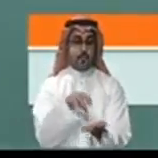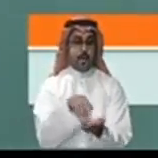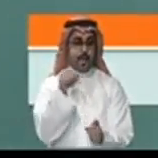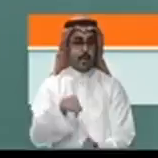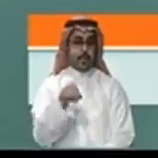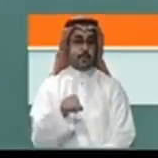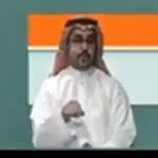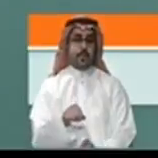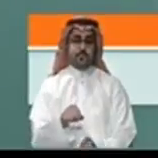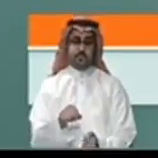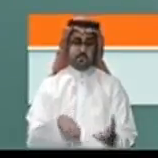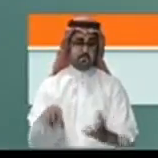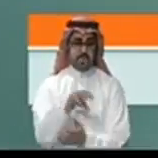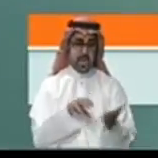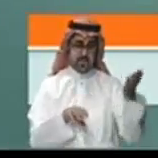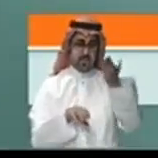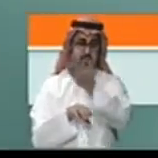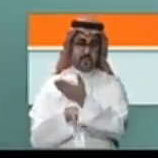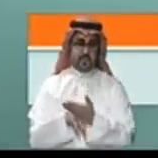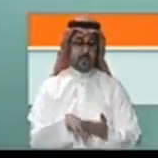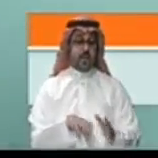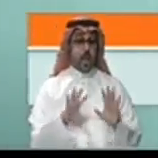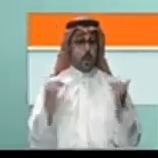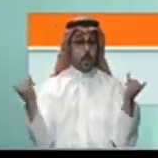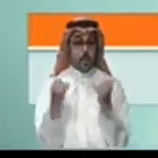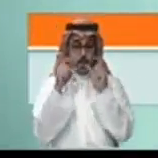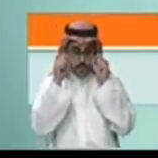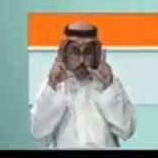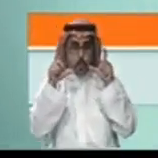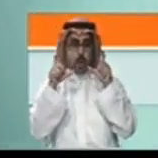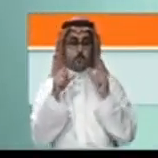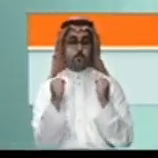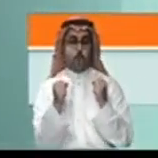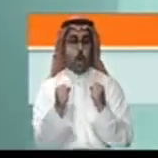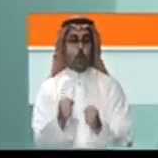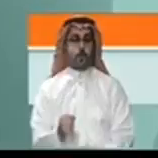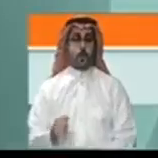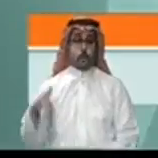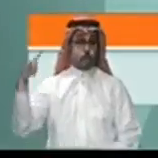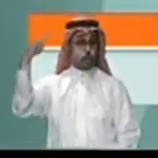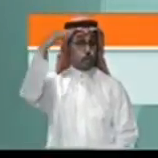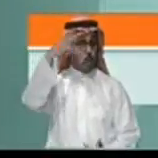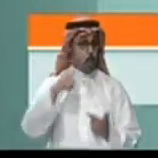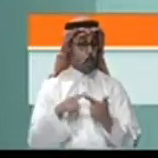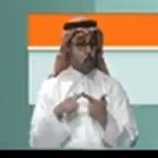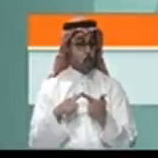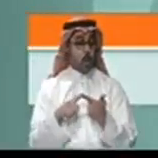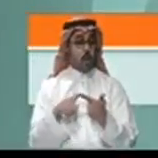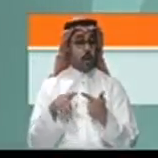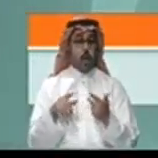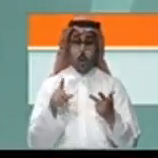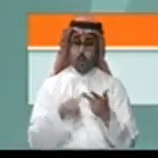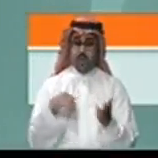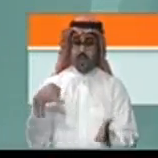أعتقد أنه كما أشرتم في تقريركم أن يركز على توحيد المفاهيم لإدارة المجال الجوي وتنفيذ تمارين مركز